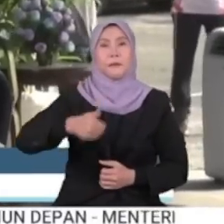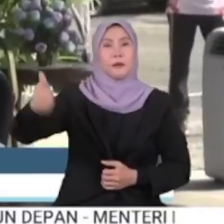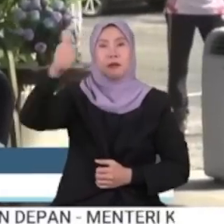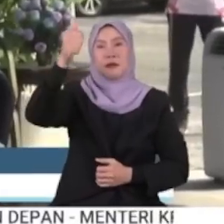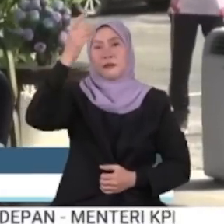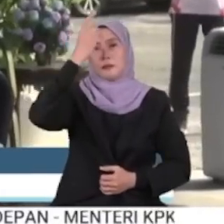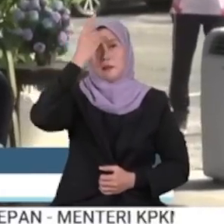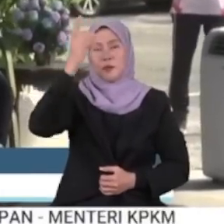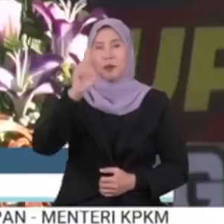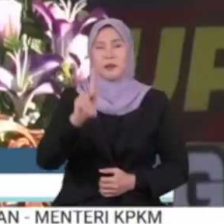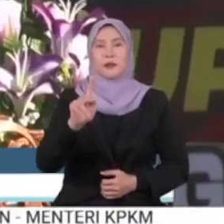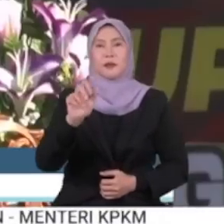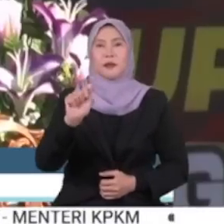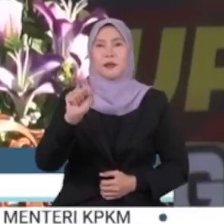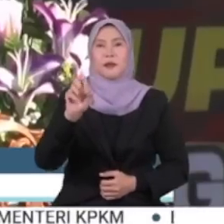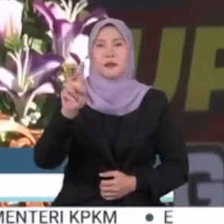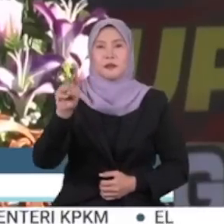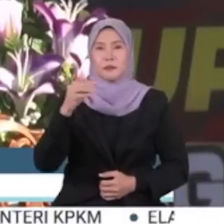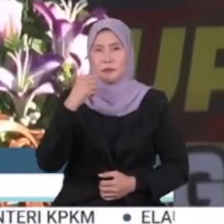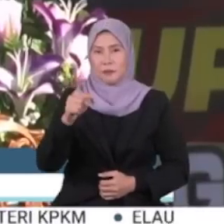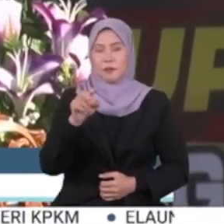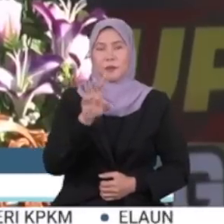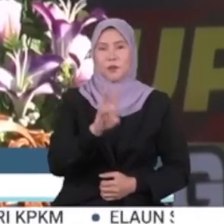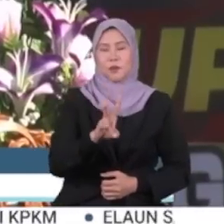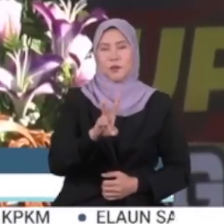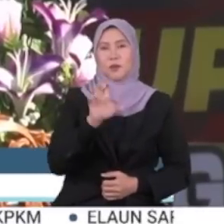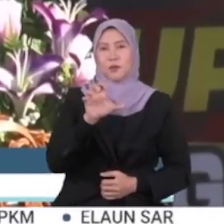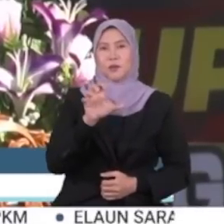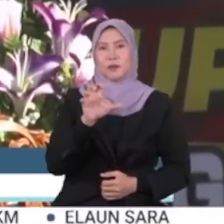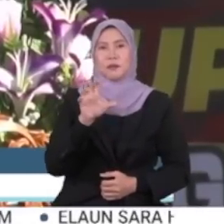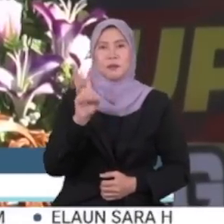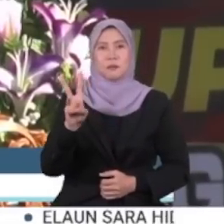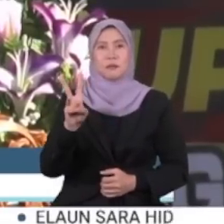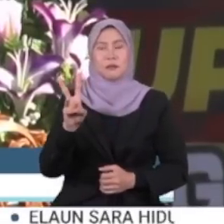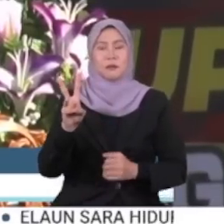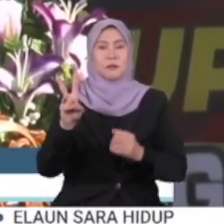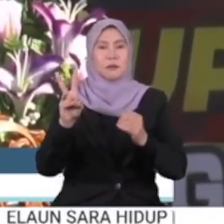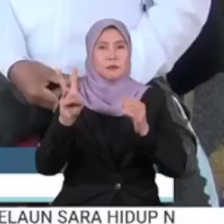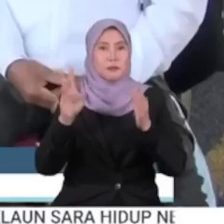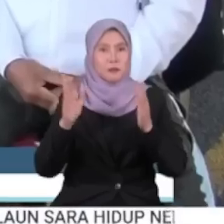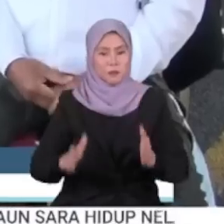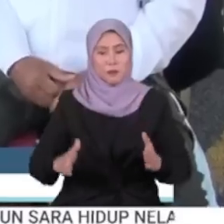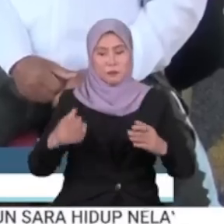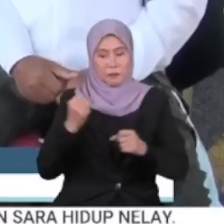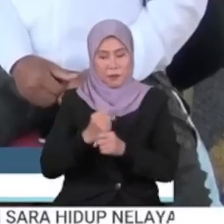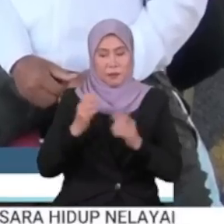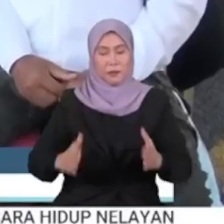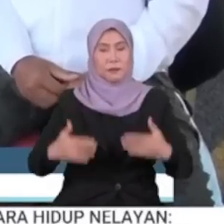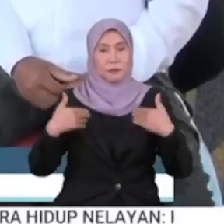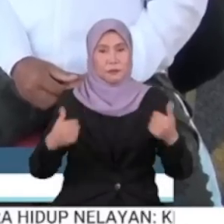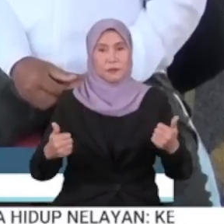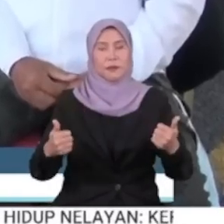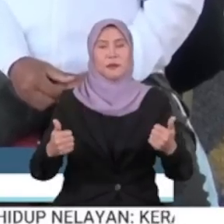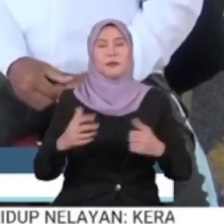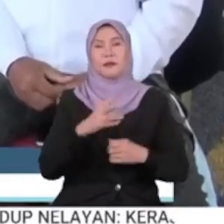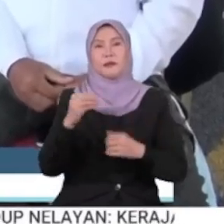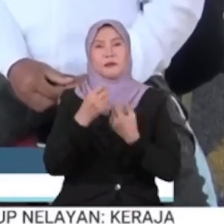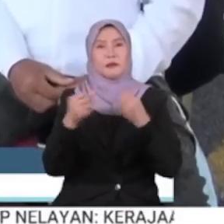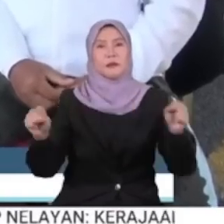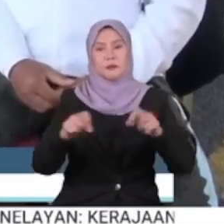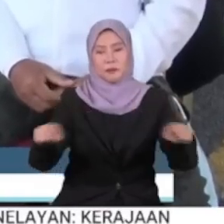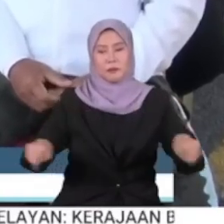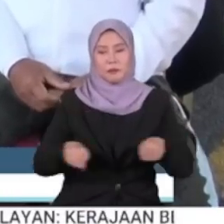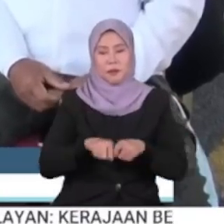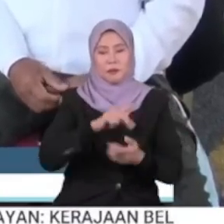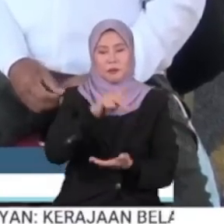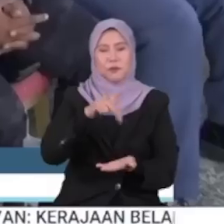Pengarahnya, Datuk Dr. Kasimini Embong kata 761 petugas perubatan dan kesihatan daripada 160 pasukan sedia